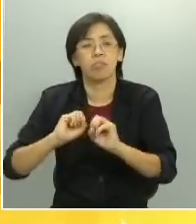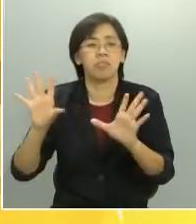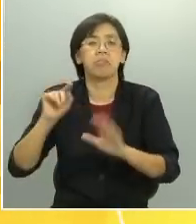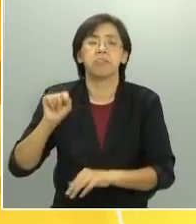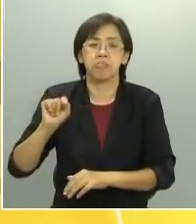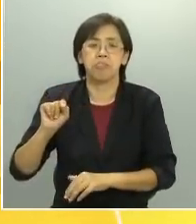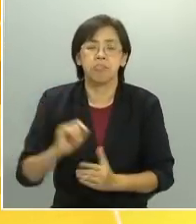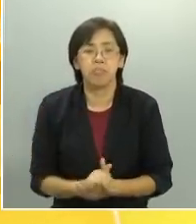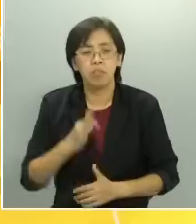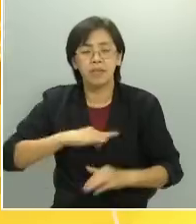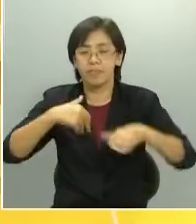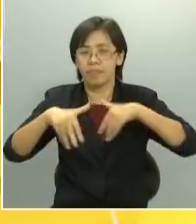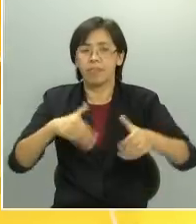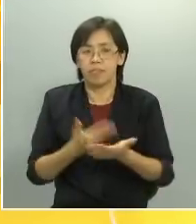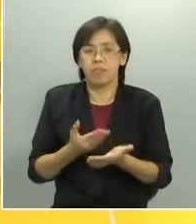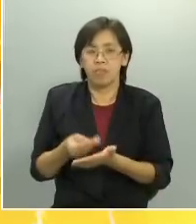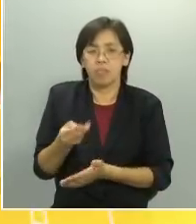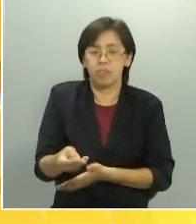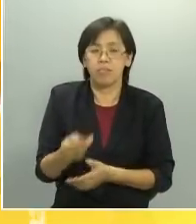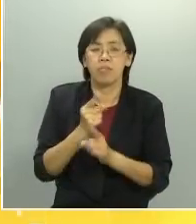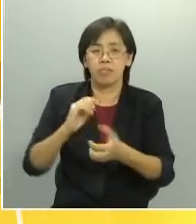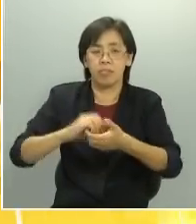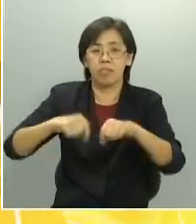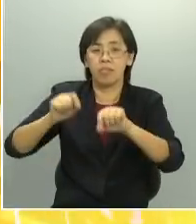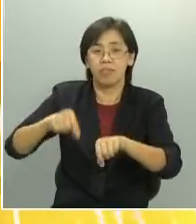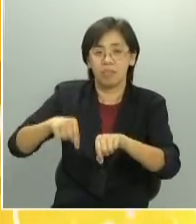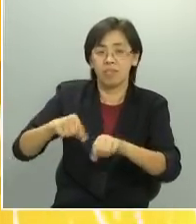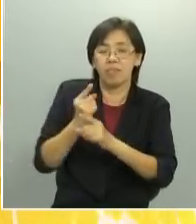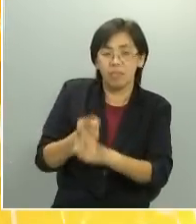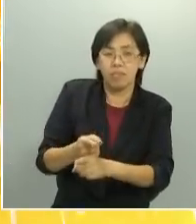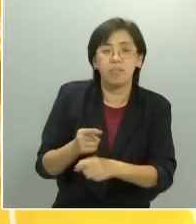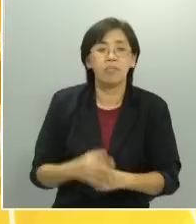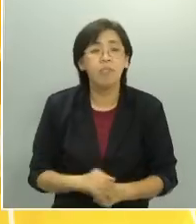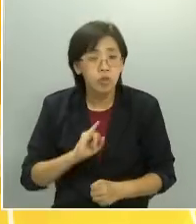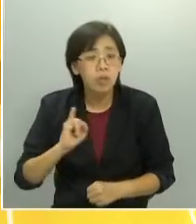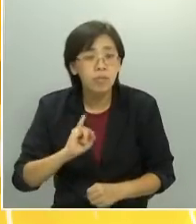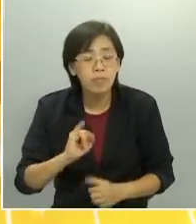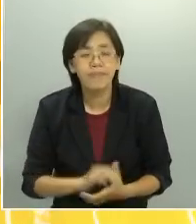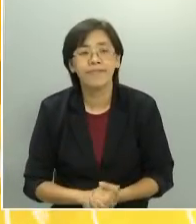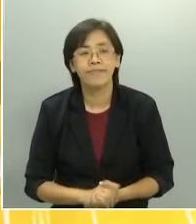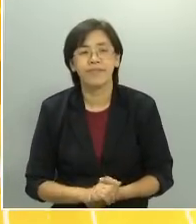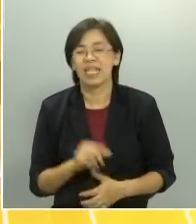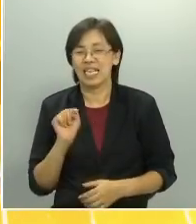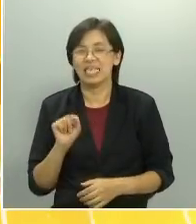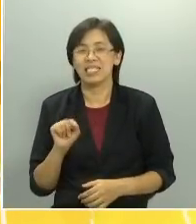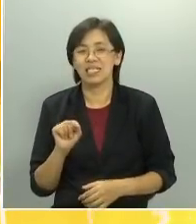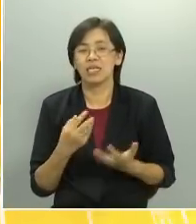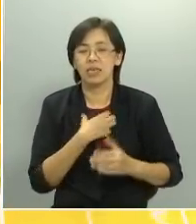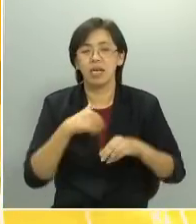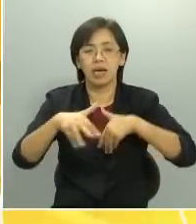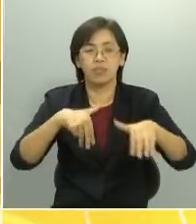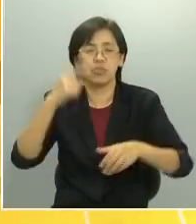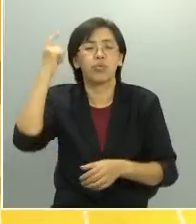ก็คือสิ่งที่ประชาชนต้องจ่ายตามสัญญาที่ได้ไปทำสัญญาเขาไว้ถูกป่ะแต่ก็อันนี้คือสิ่งที่อยากให้ประชาชนรู้เพราะ